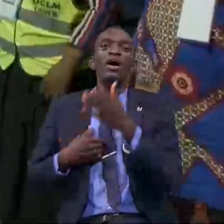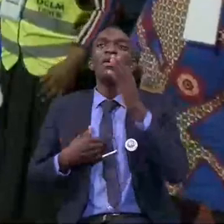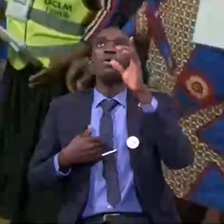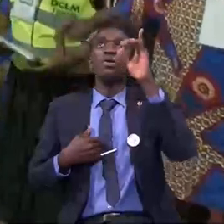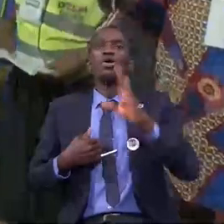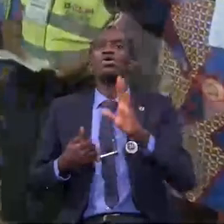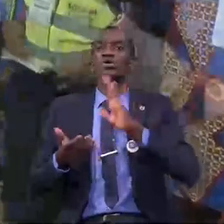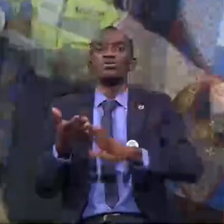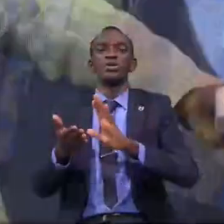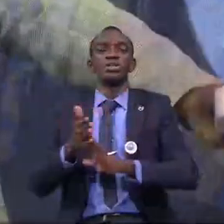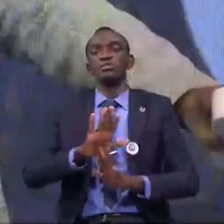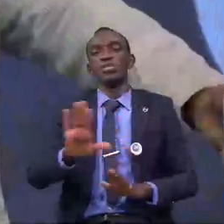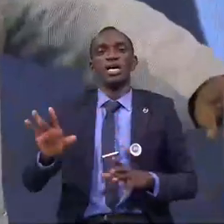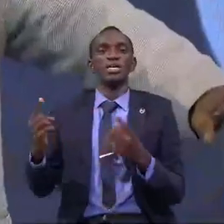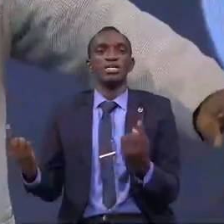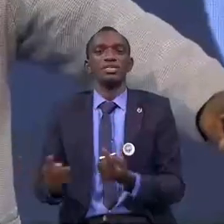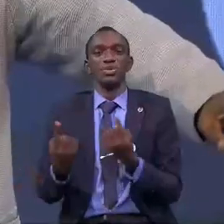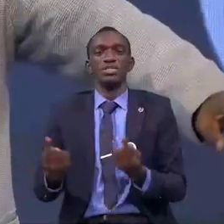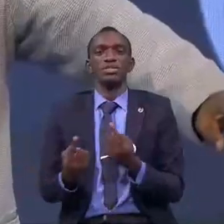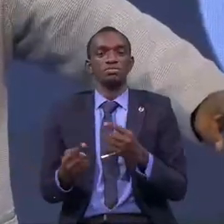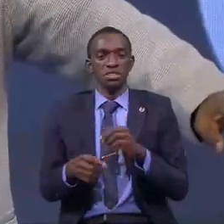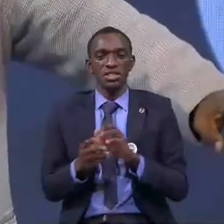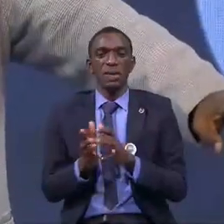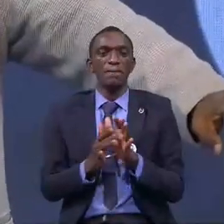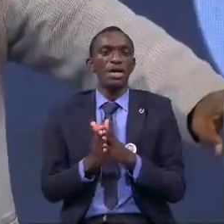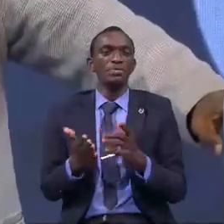Ceux qui habitent là-bas auront le pardon de leurs péchés.